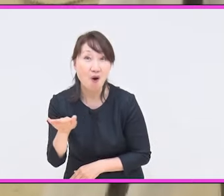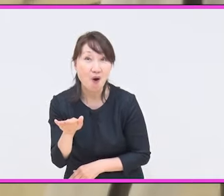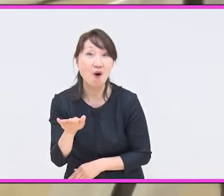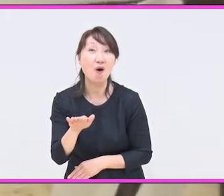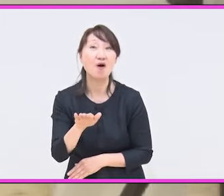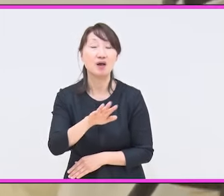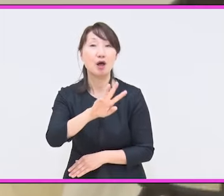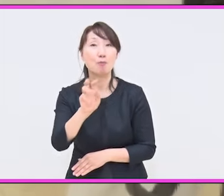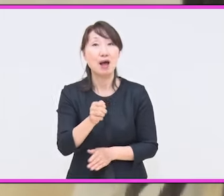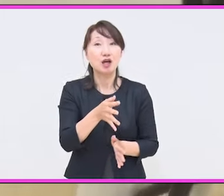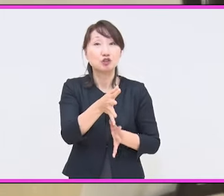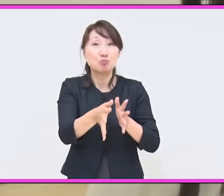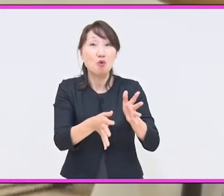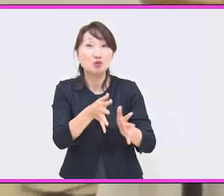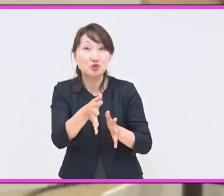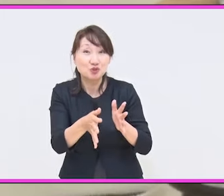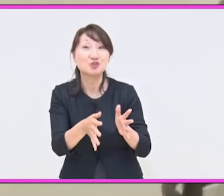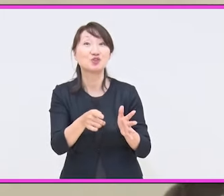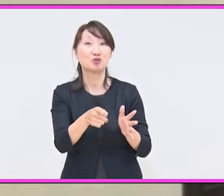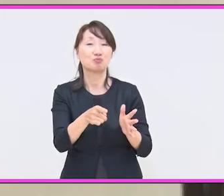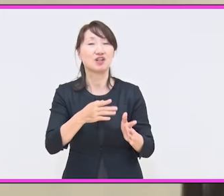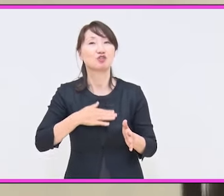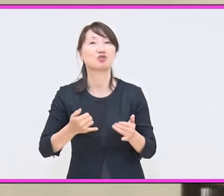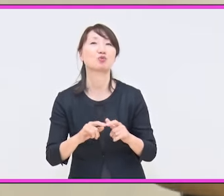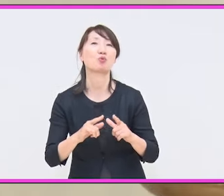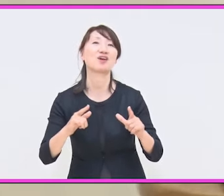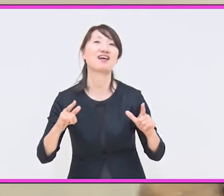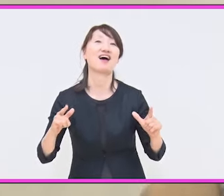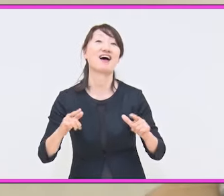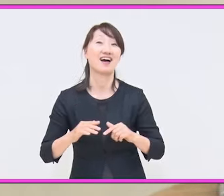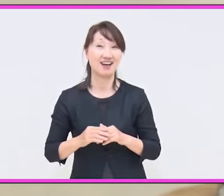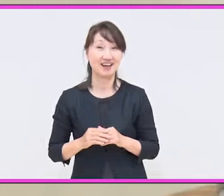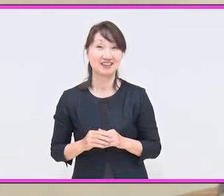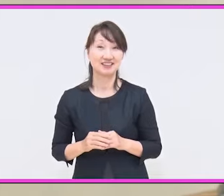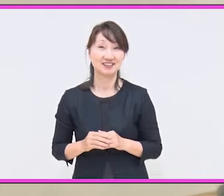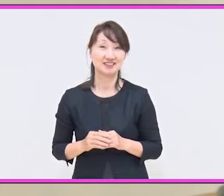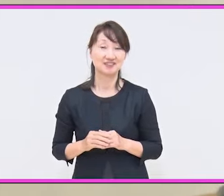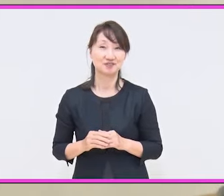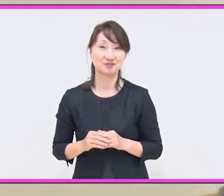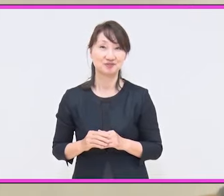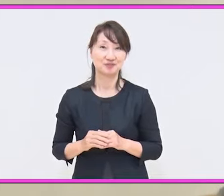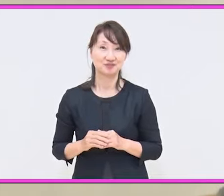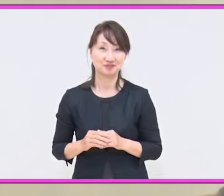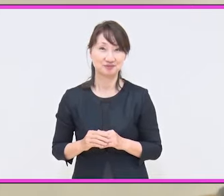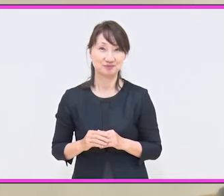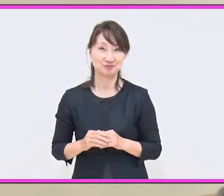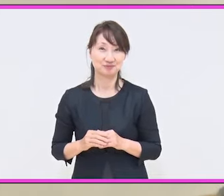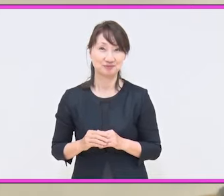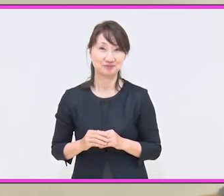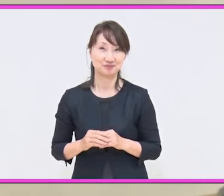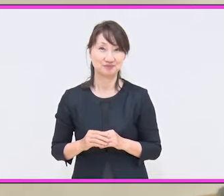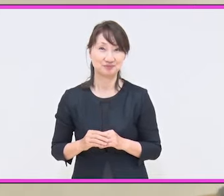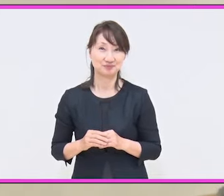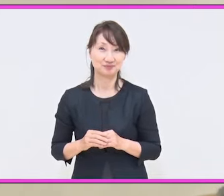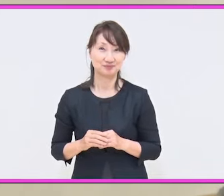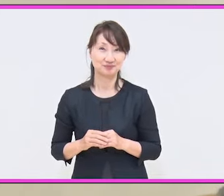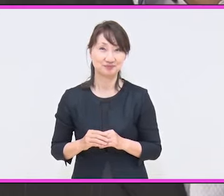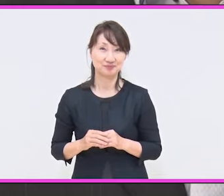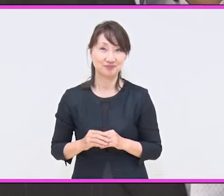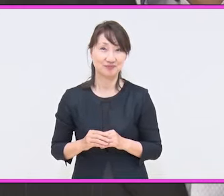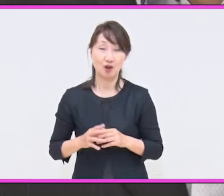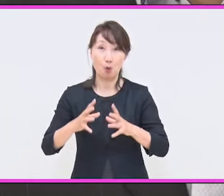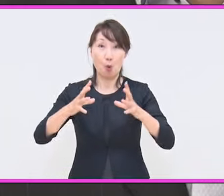ポーツという認知度も上がってるので、かなりあの、まあ、大きい大